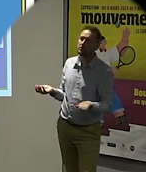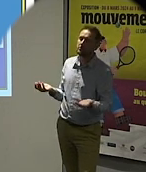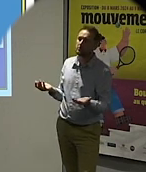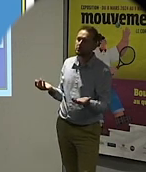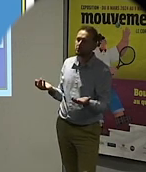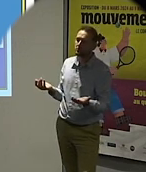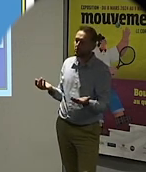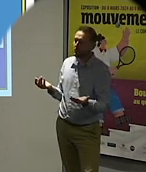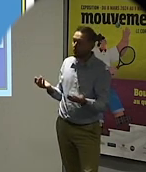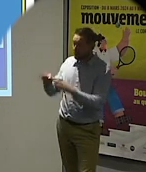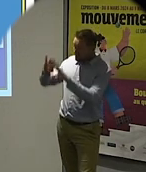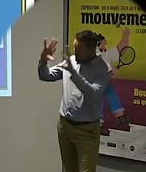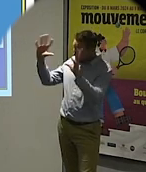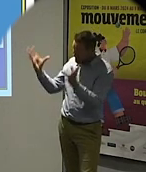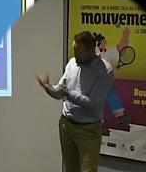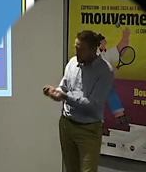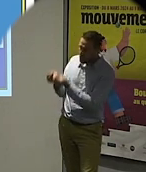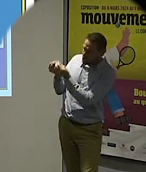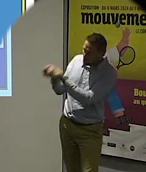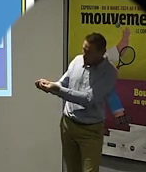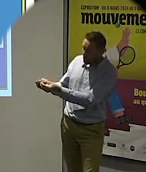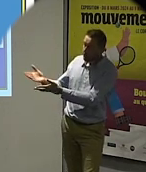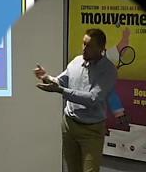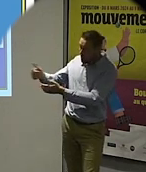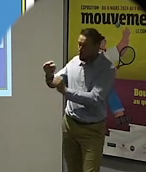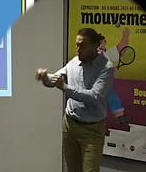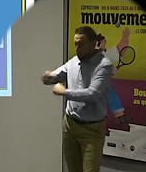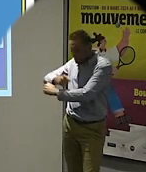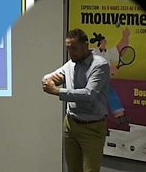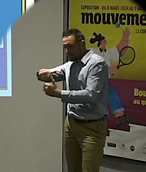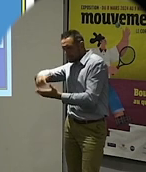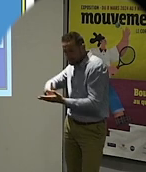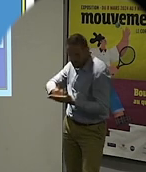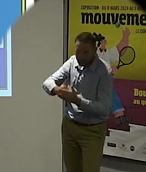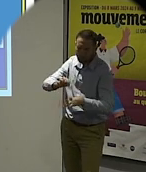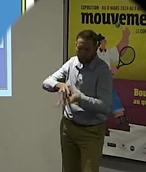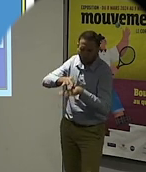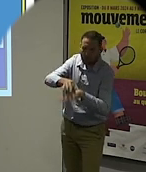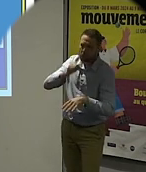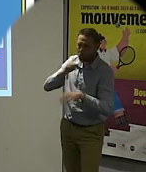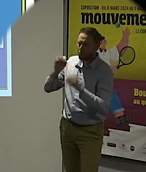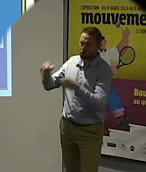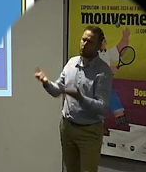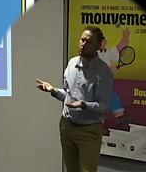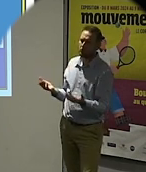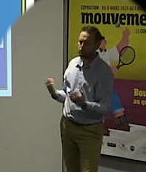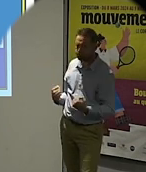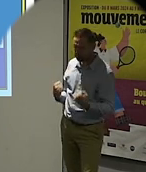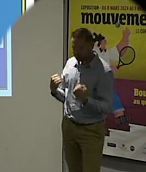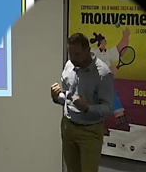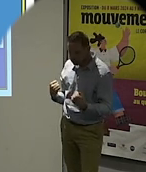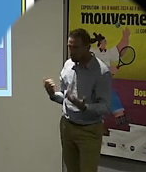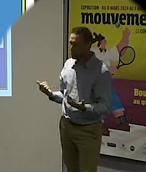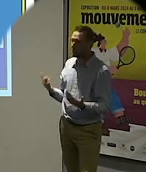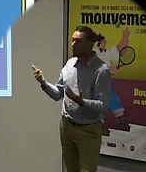ça l'aide vraiment à accompagner sa maman et aussi à faire des choix en fait, dans sa vie pour être